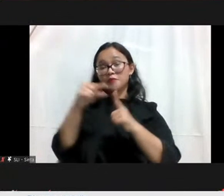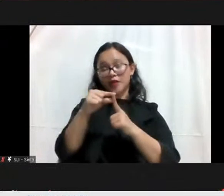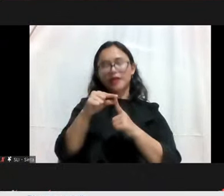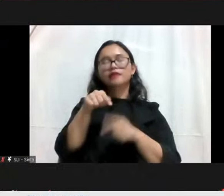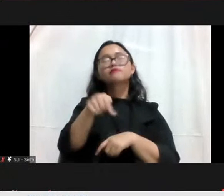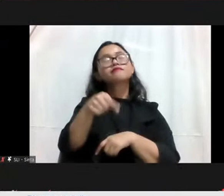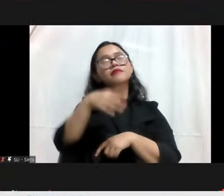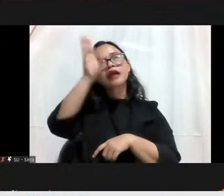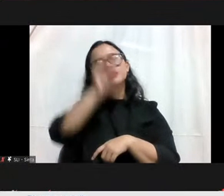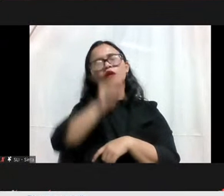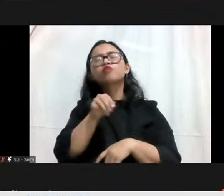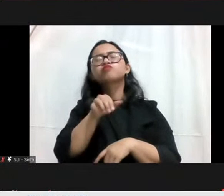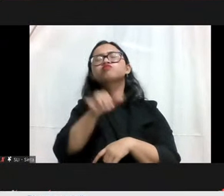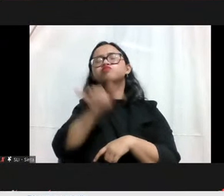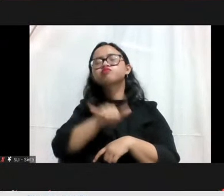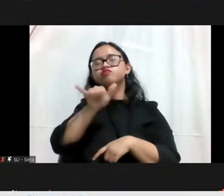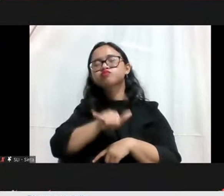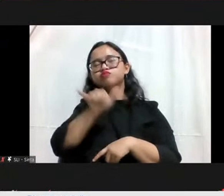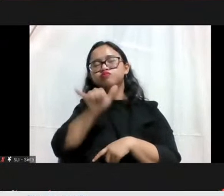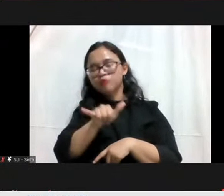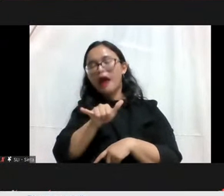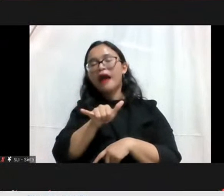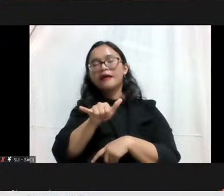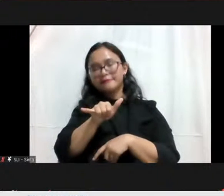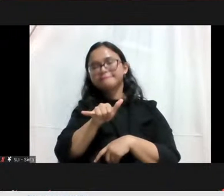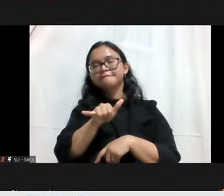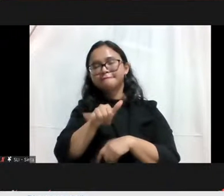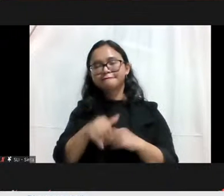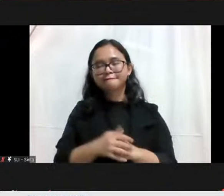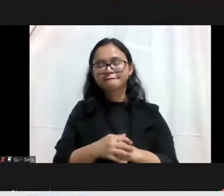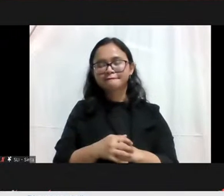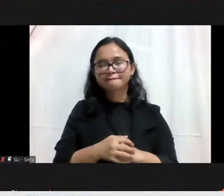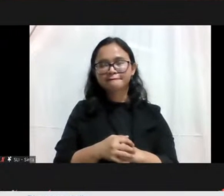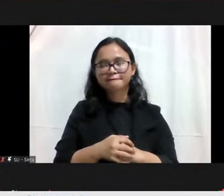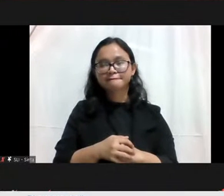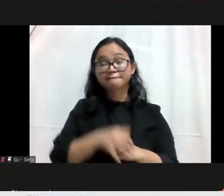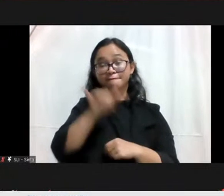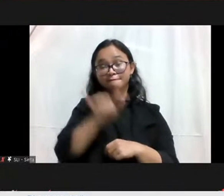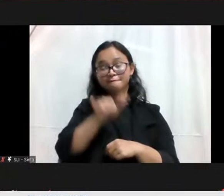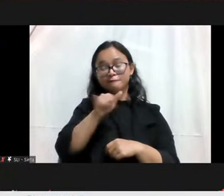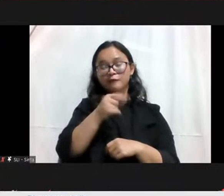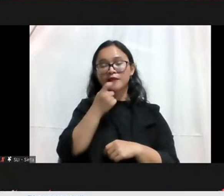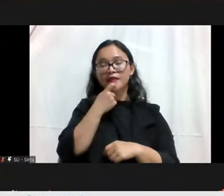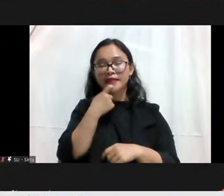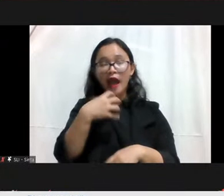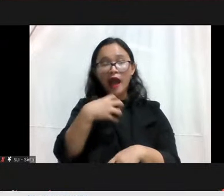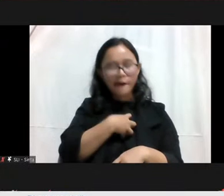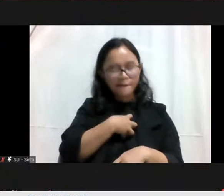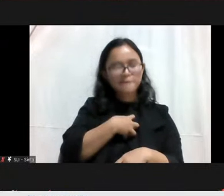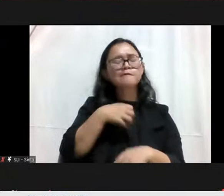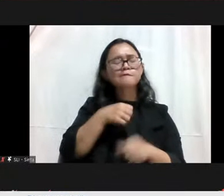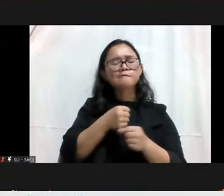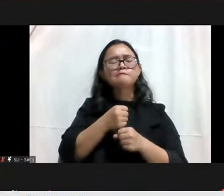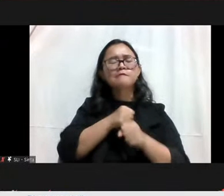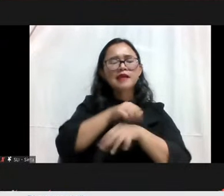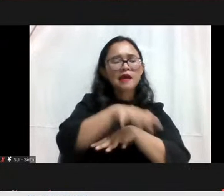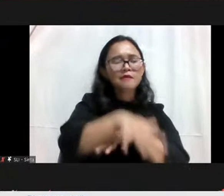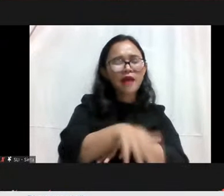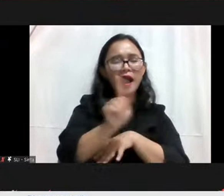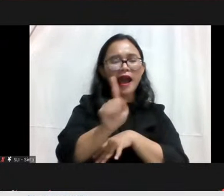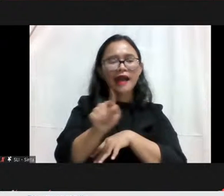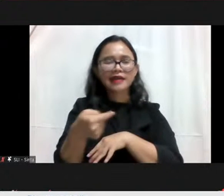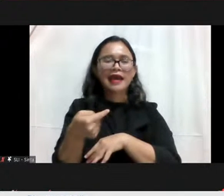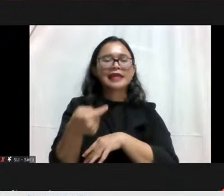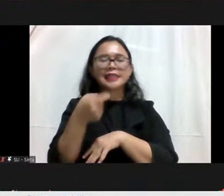pentingnya e realisasi atas ee asasi manusia ini berkaitan dengan sektor yang paling utama tentu